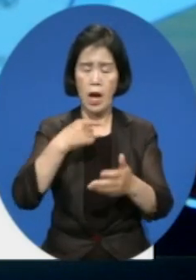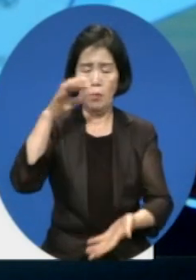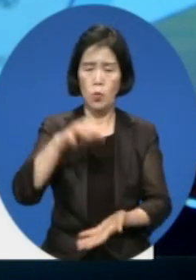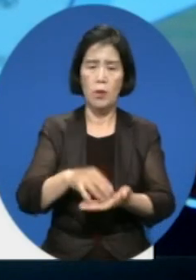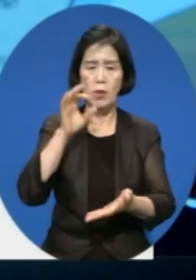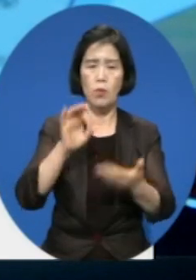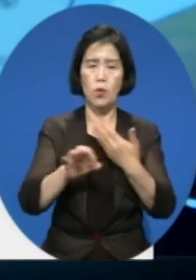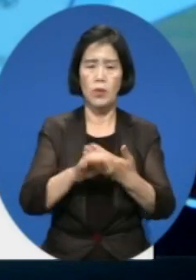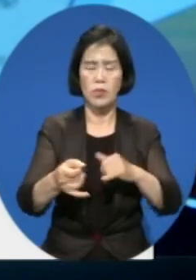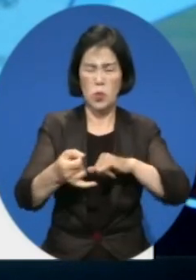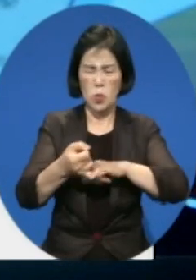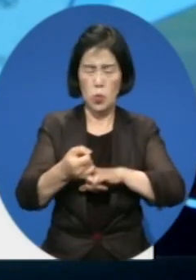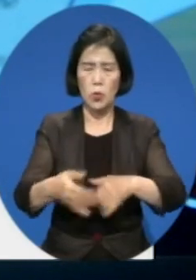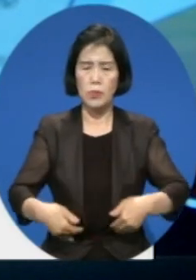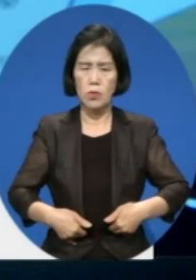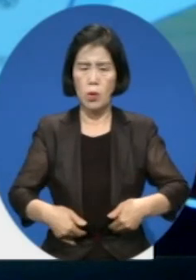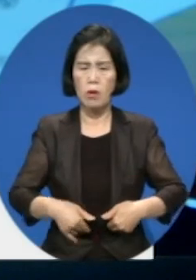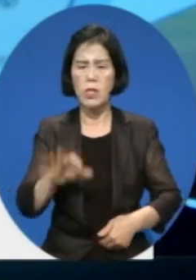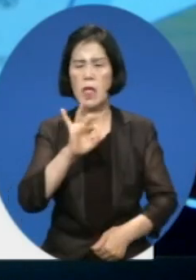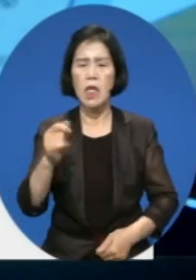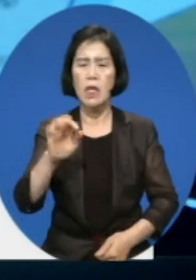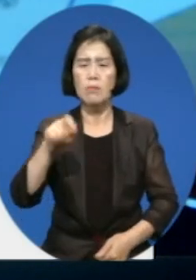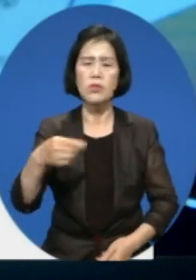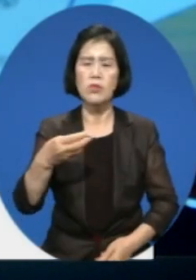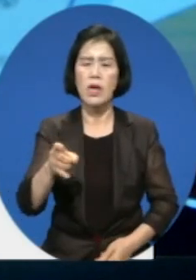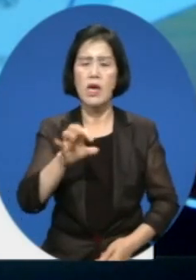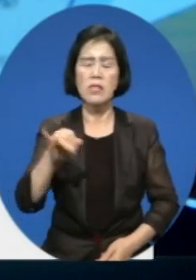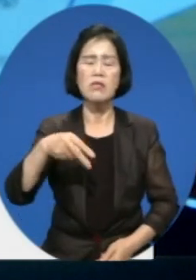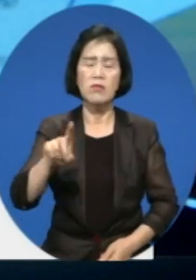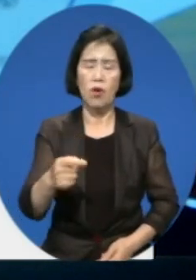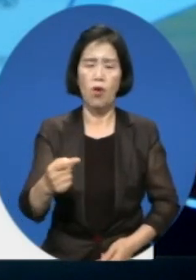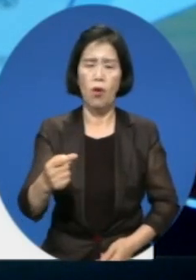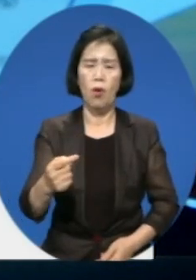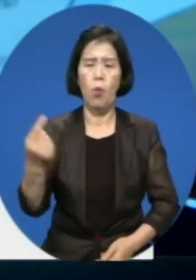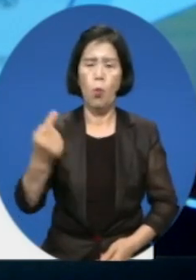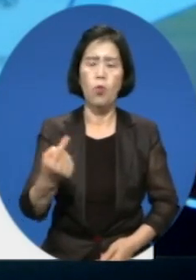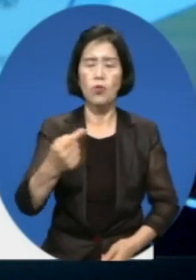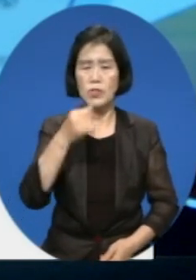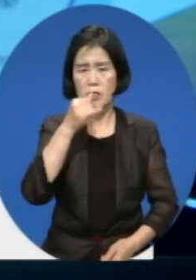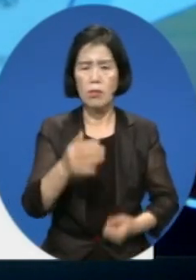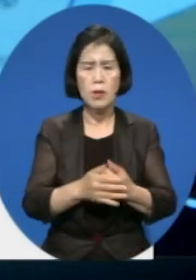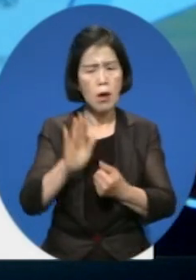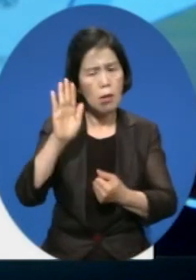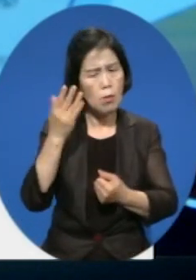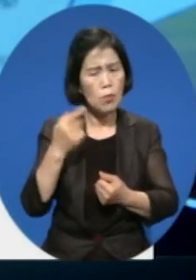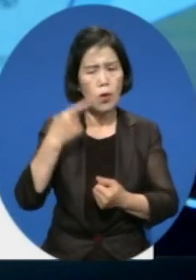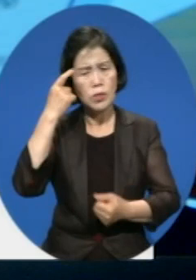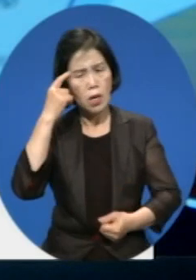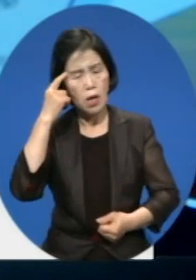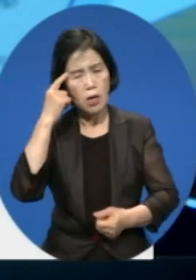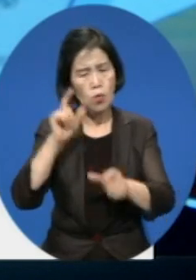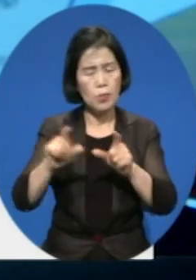한다면 필연적으로 이거는 인플레이션이 옳게 될 거고 그런 것들을 전후방적인 것들을 지금 생각을 했는가가